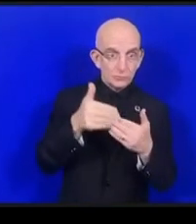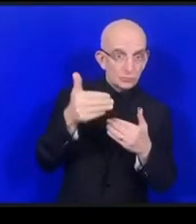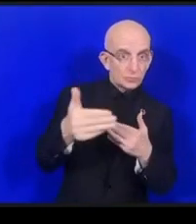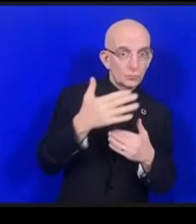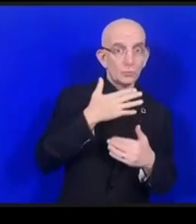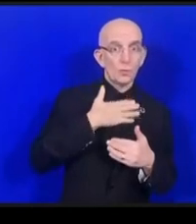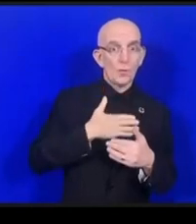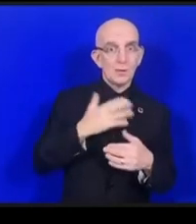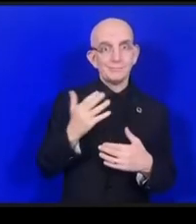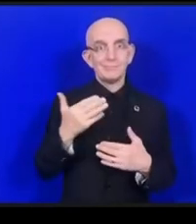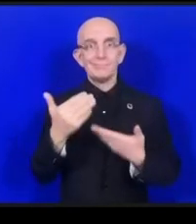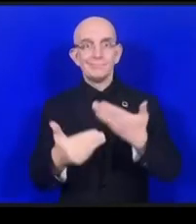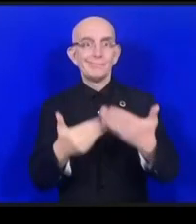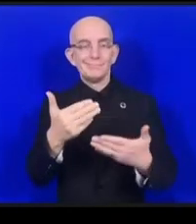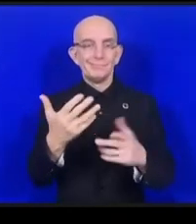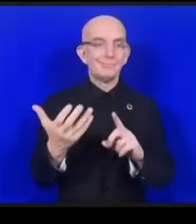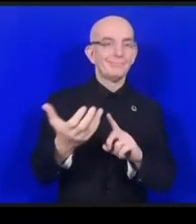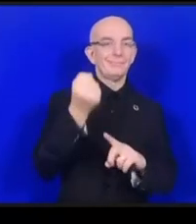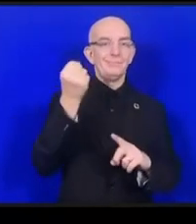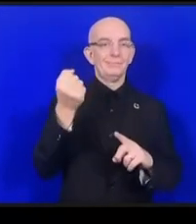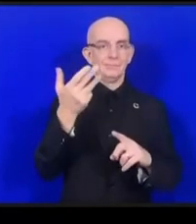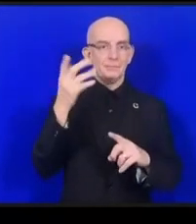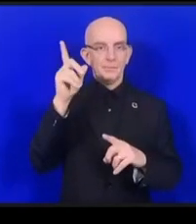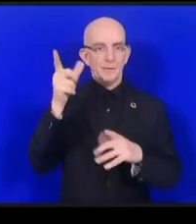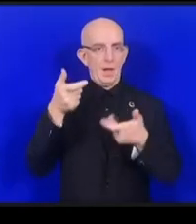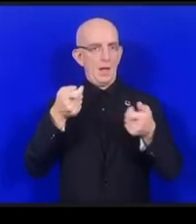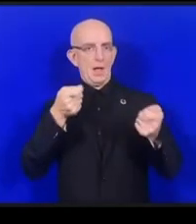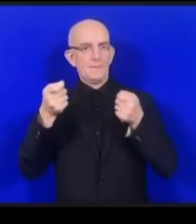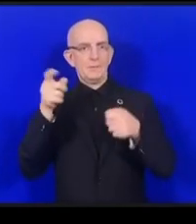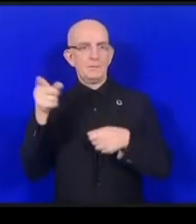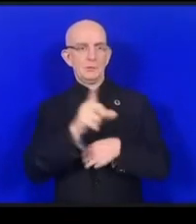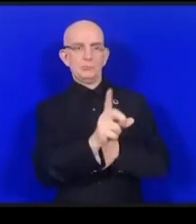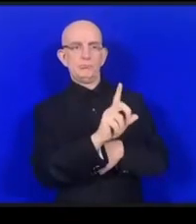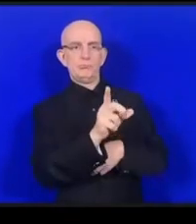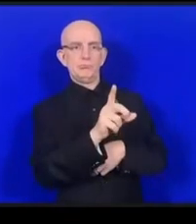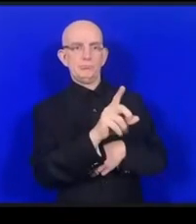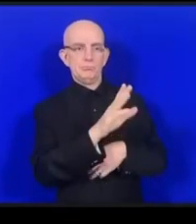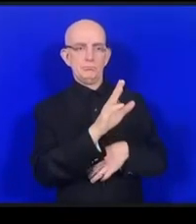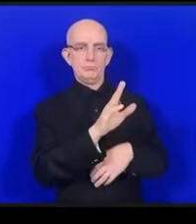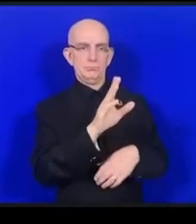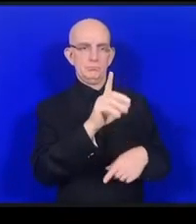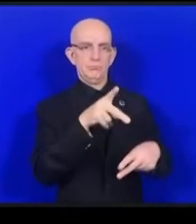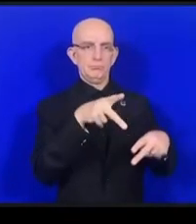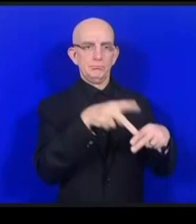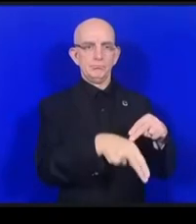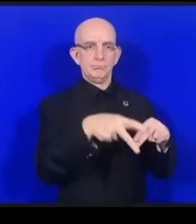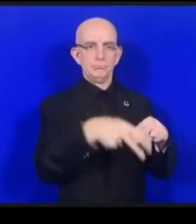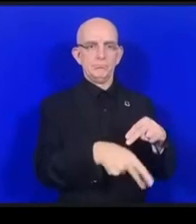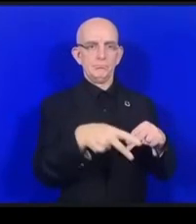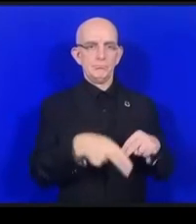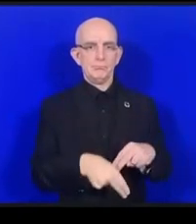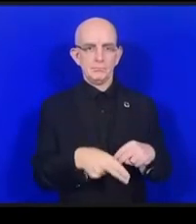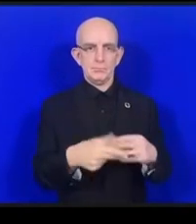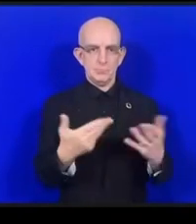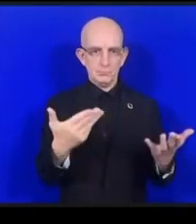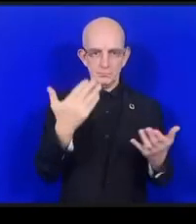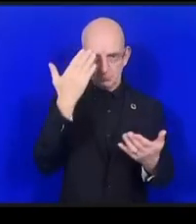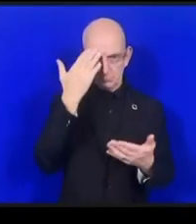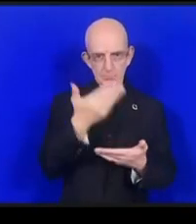жизни во-первых мы видим как правительством не нравится Какая вовлечённость и